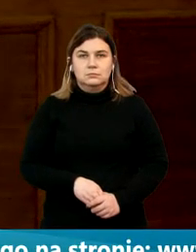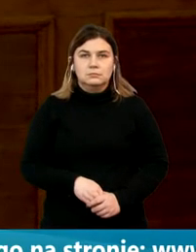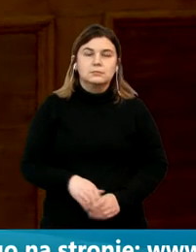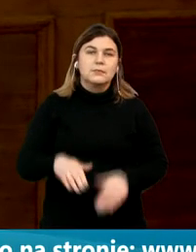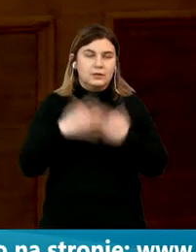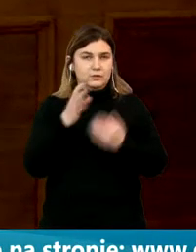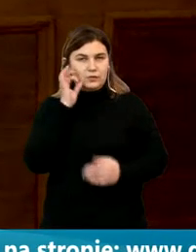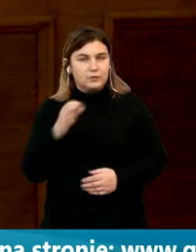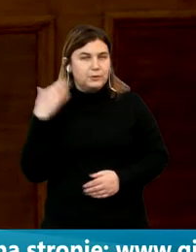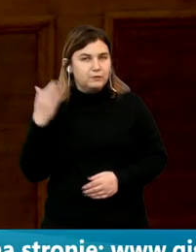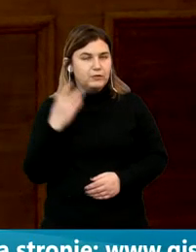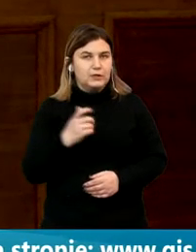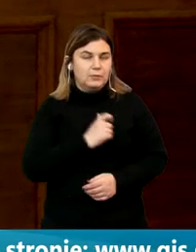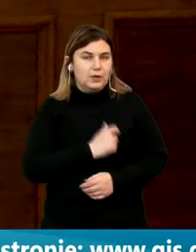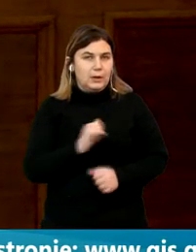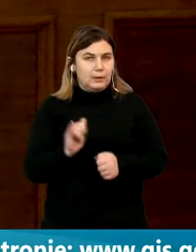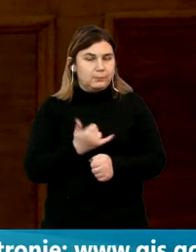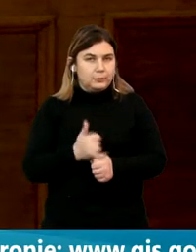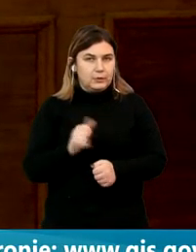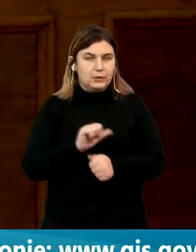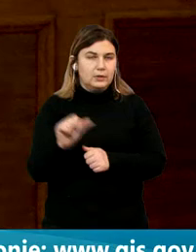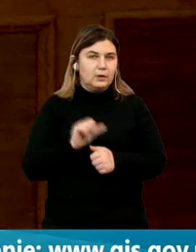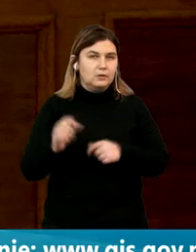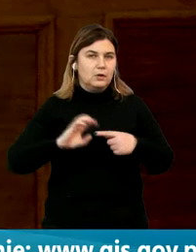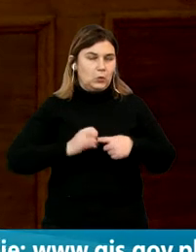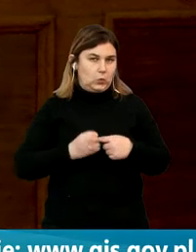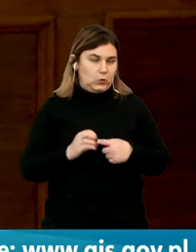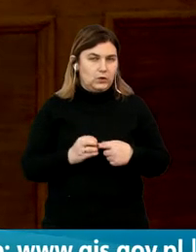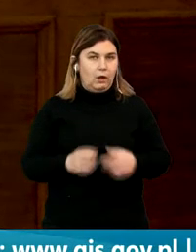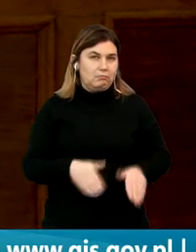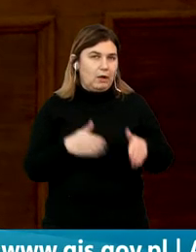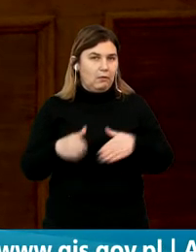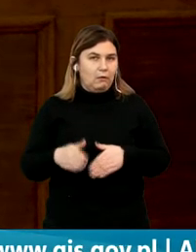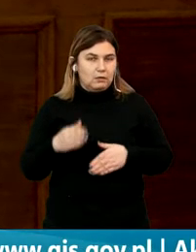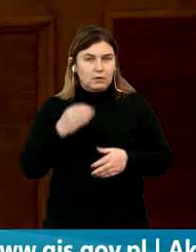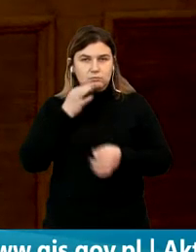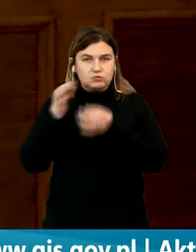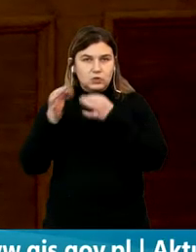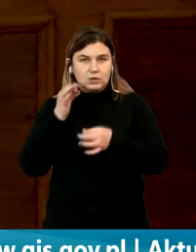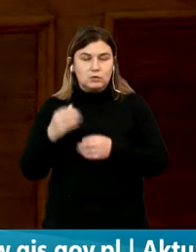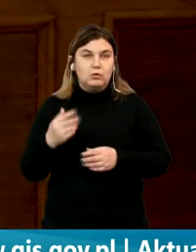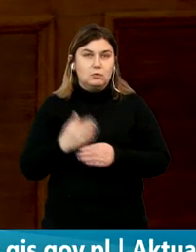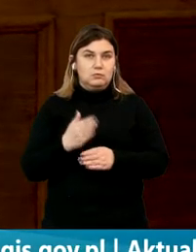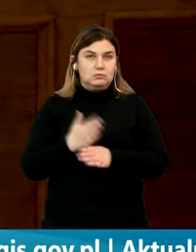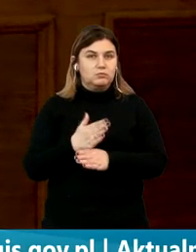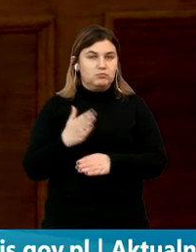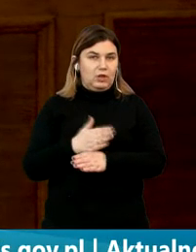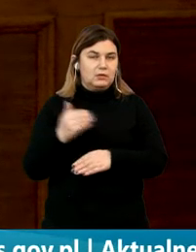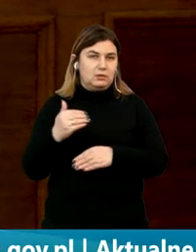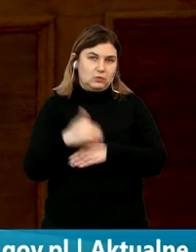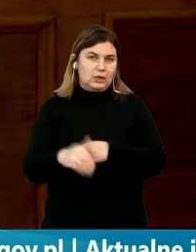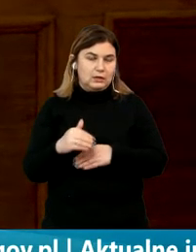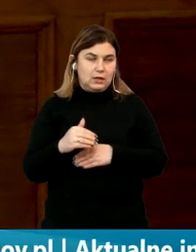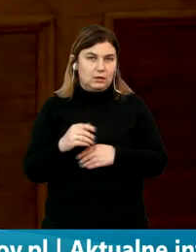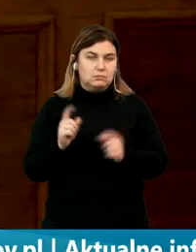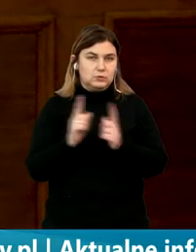Dzień dobry, witam serdecznie w piątek, 11 grudnia na kolejnym czacie. To nasze przedostatnie spotkanie